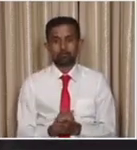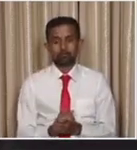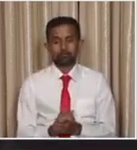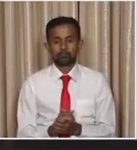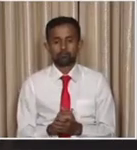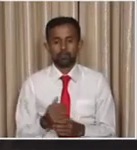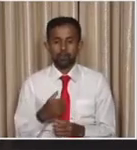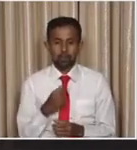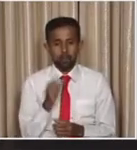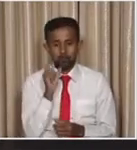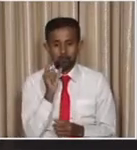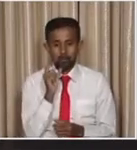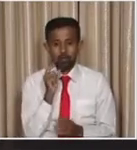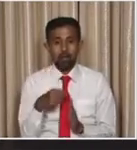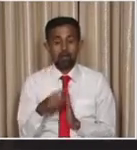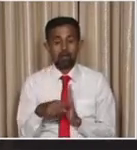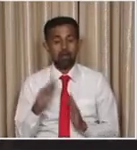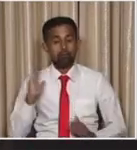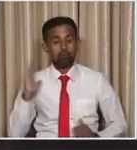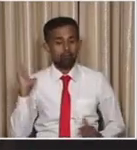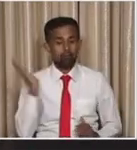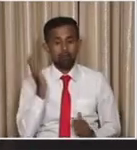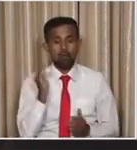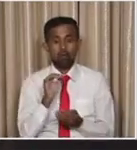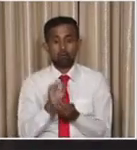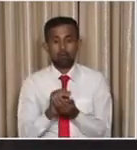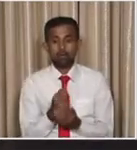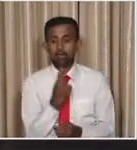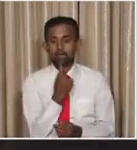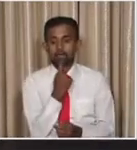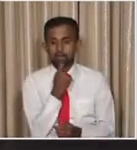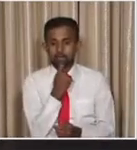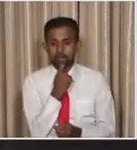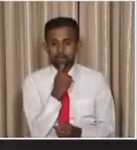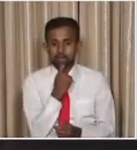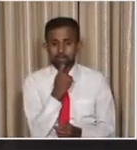api baluwoth rata purama ape thiyena te karmaansala